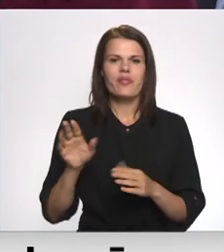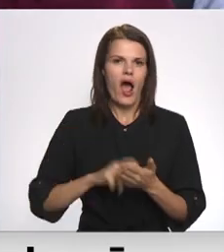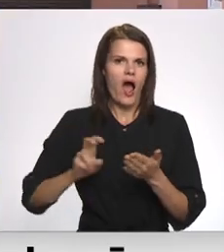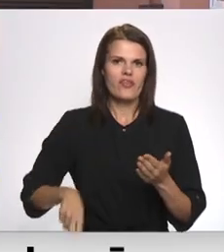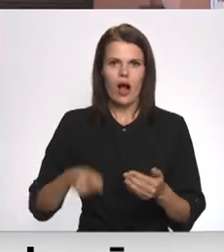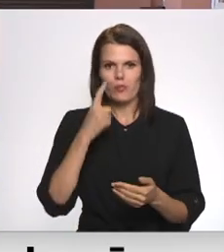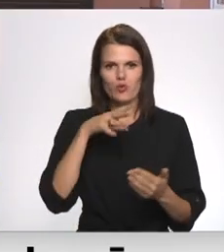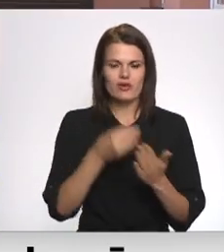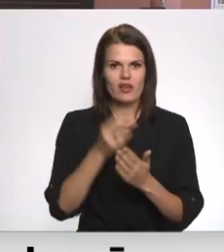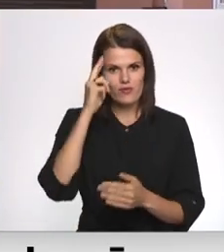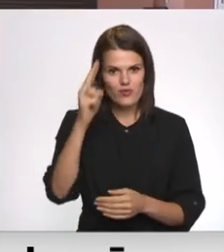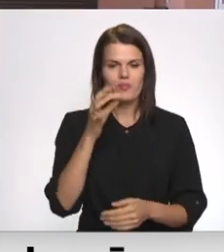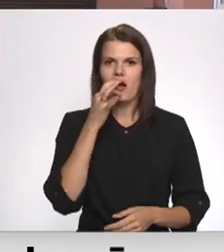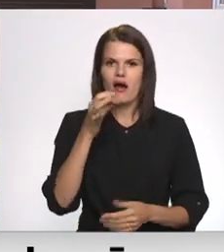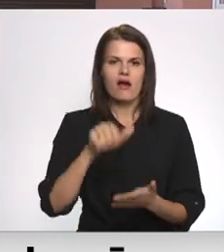neatkāpjās no tā. Drošību,